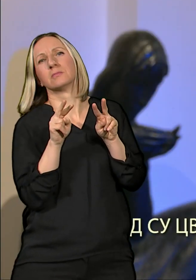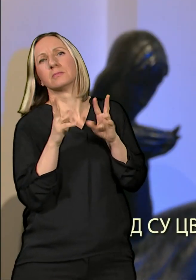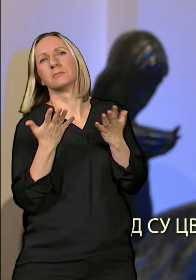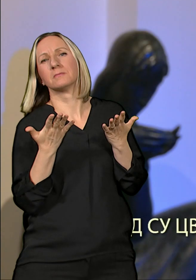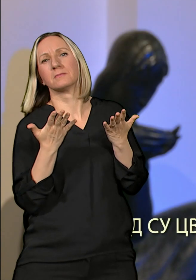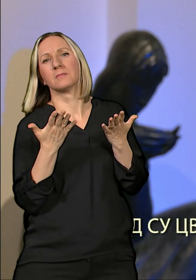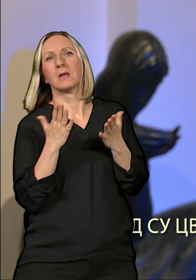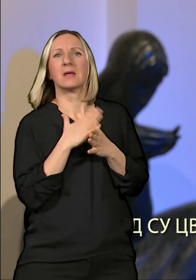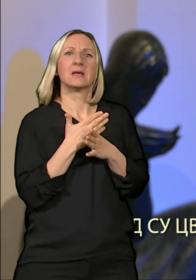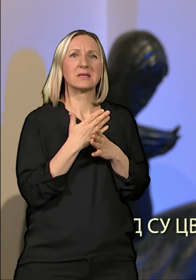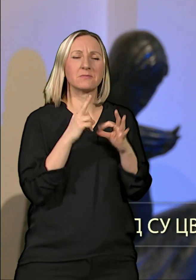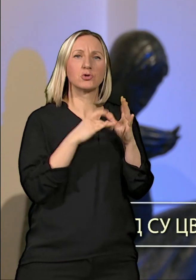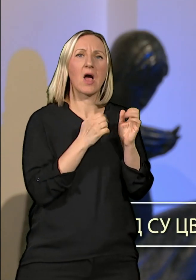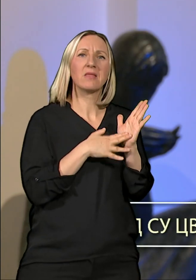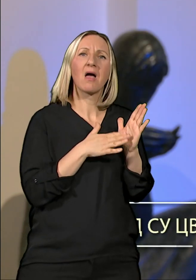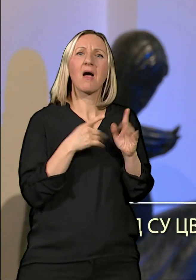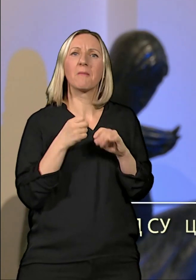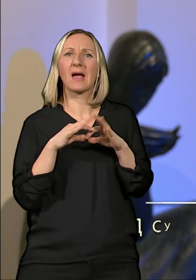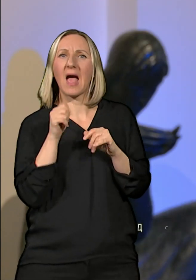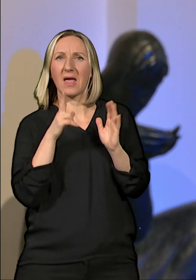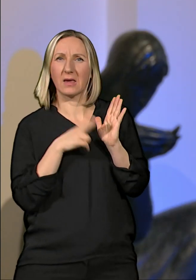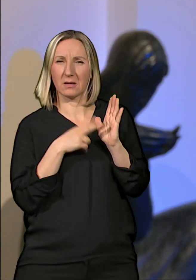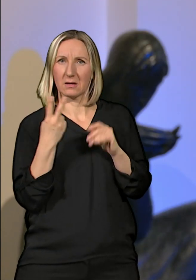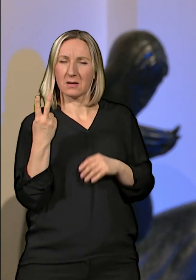nešto između Adama i Kaina.